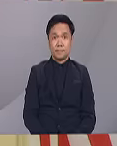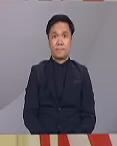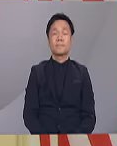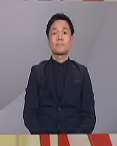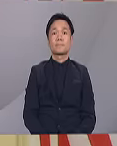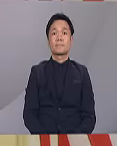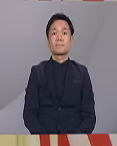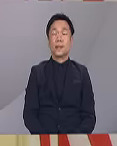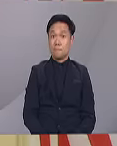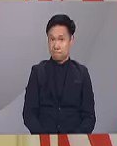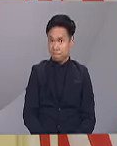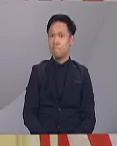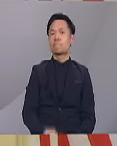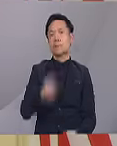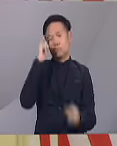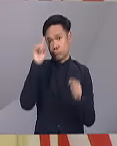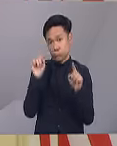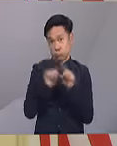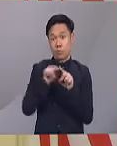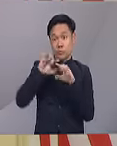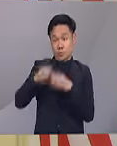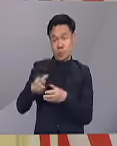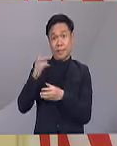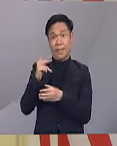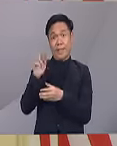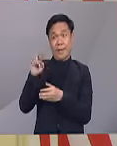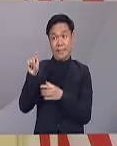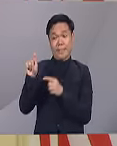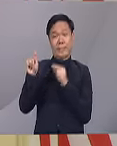bersetuju KRT terlibat kerana ianya merupakan